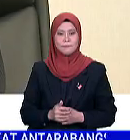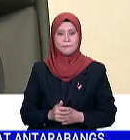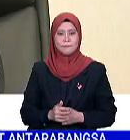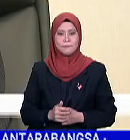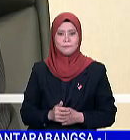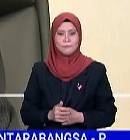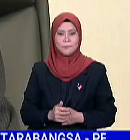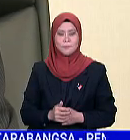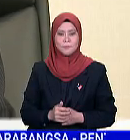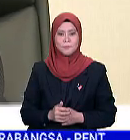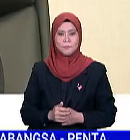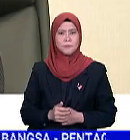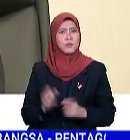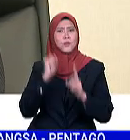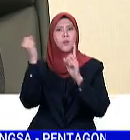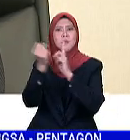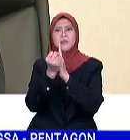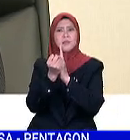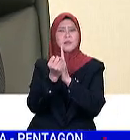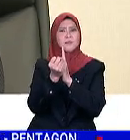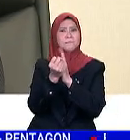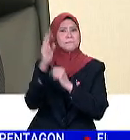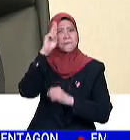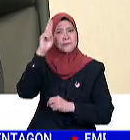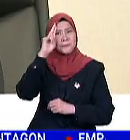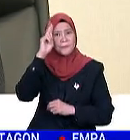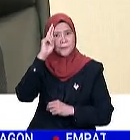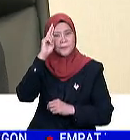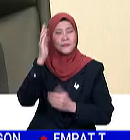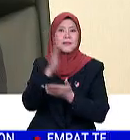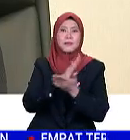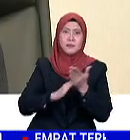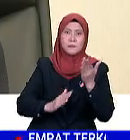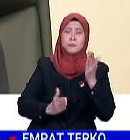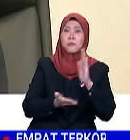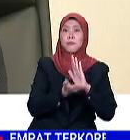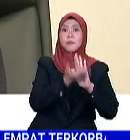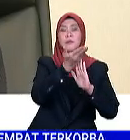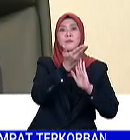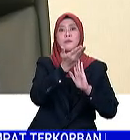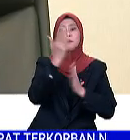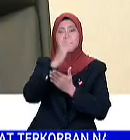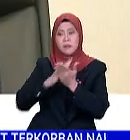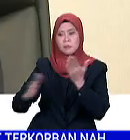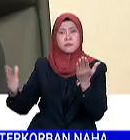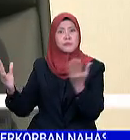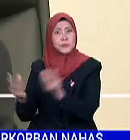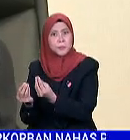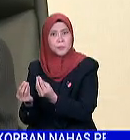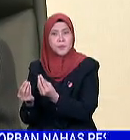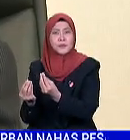suasana tu tidak ada banyak perubahan kadangkala tu agak separuh naik ada separ tu turun